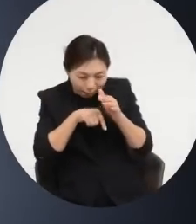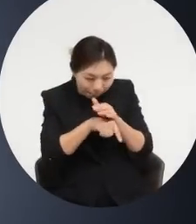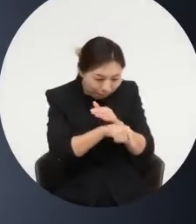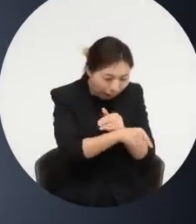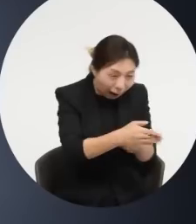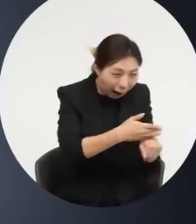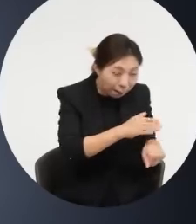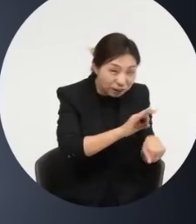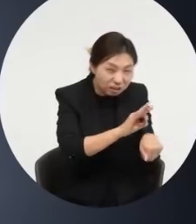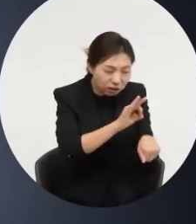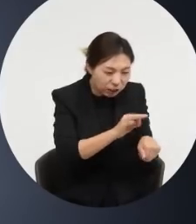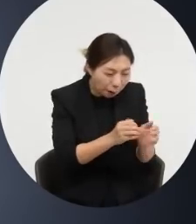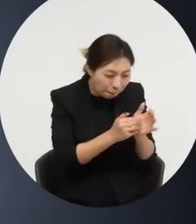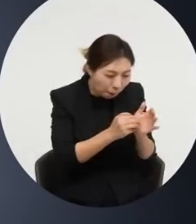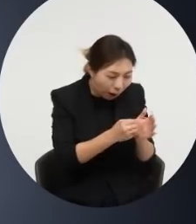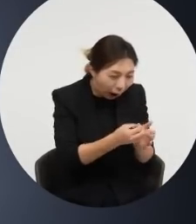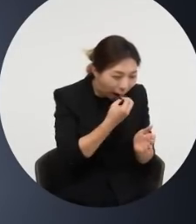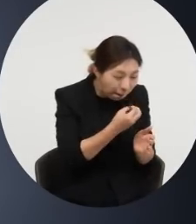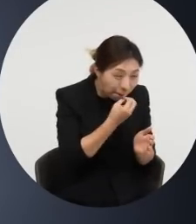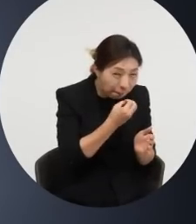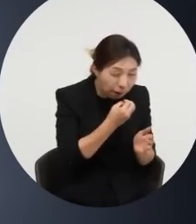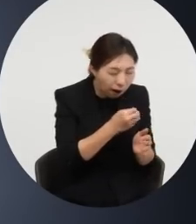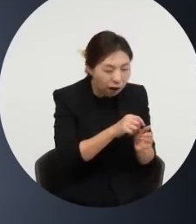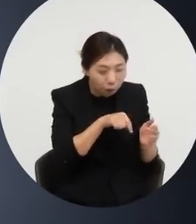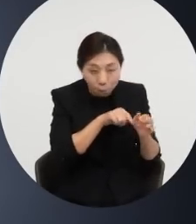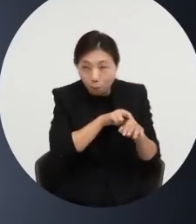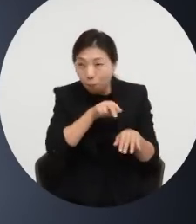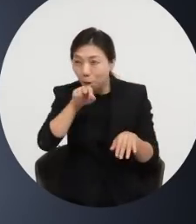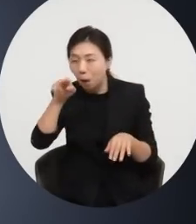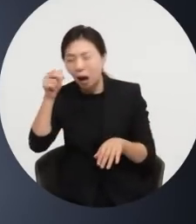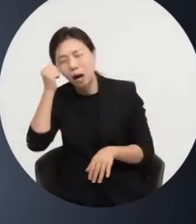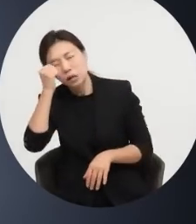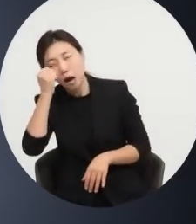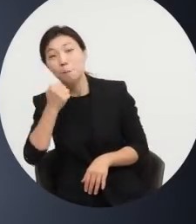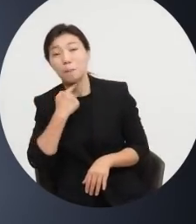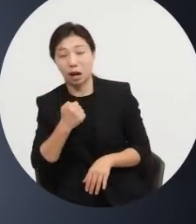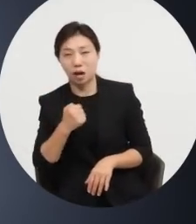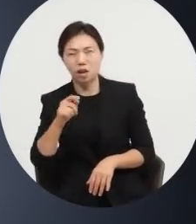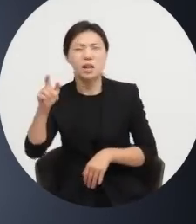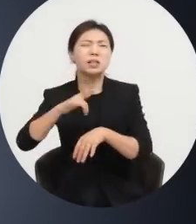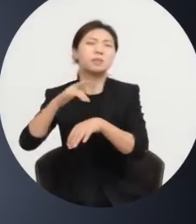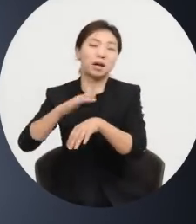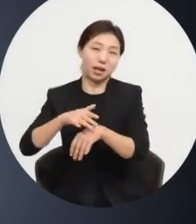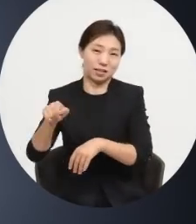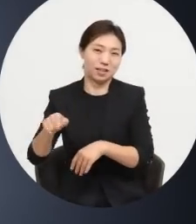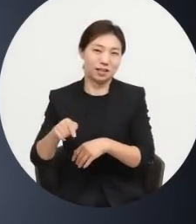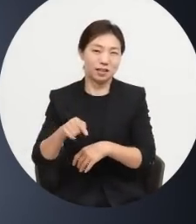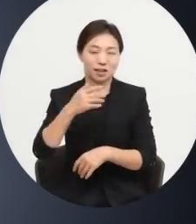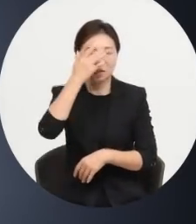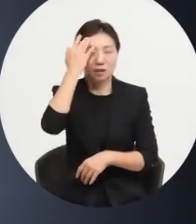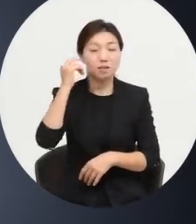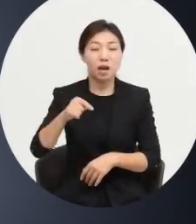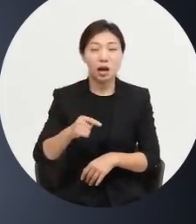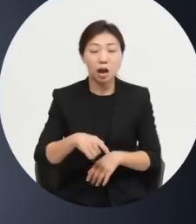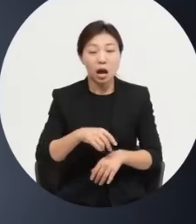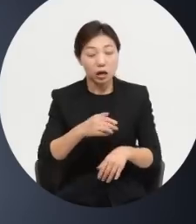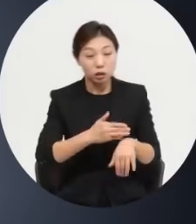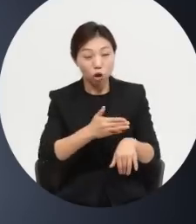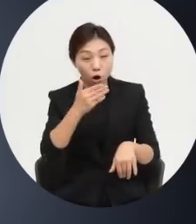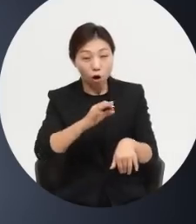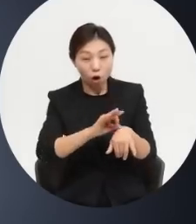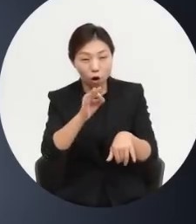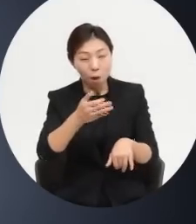먹고 자는 거예요. 근데 그건 습관이에요. 근데 그게 다수면 그게 정상이 되고